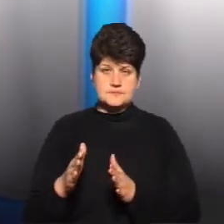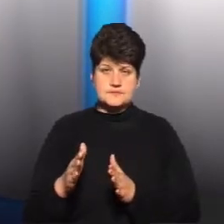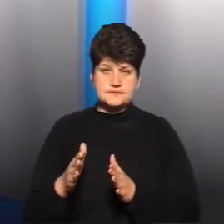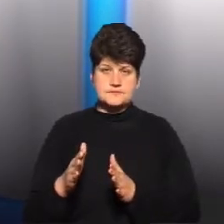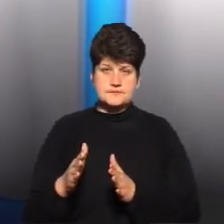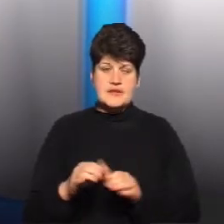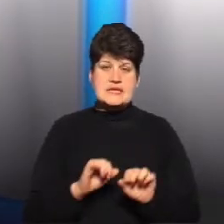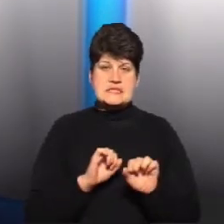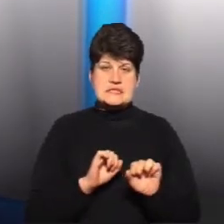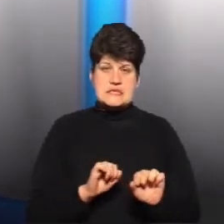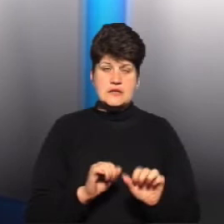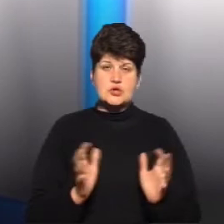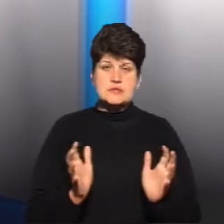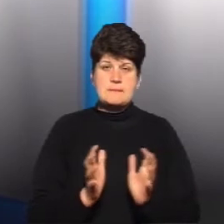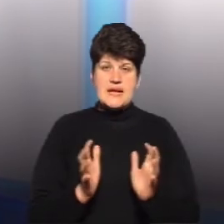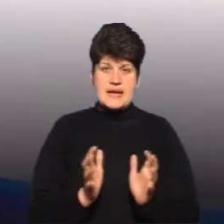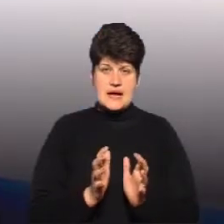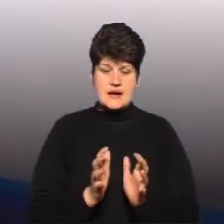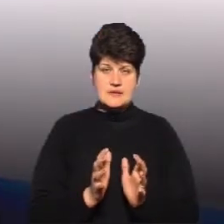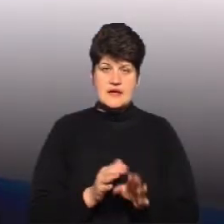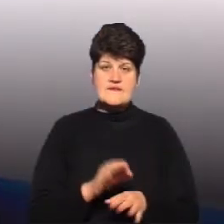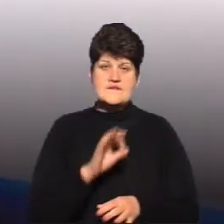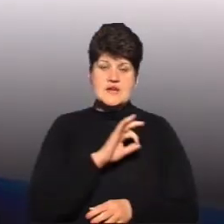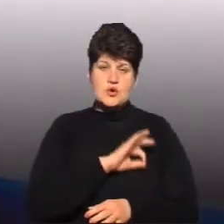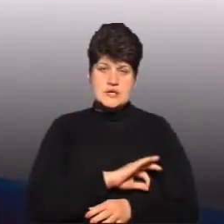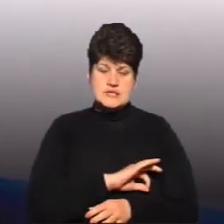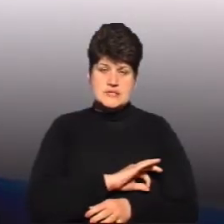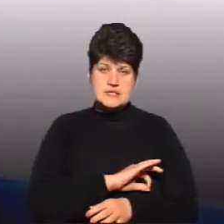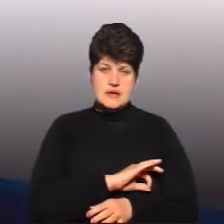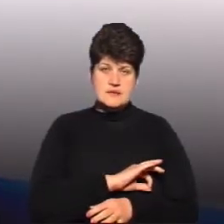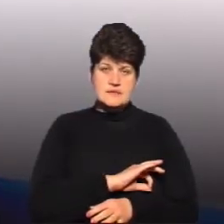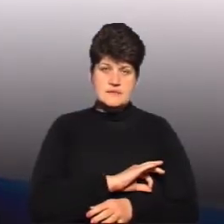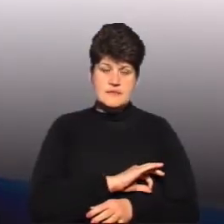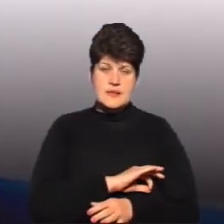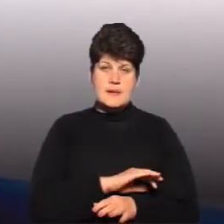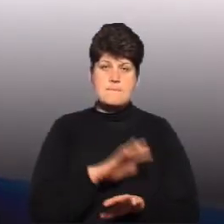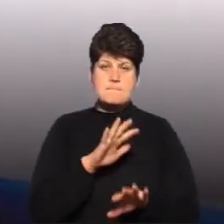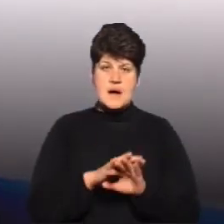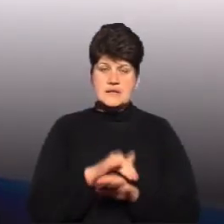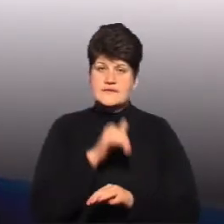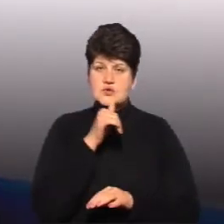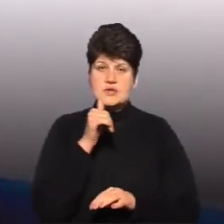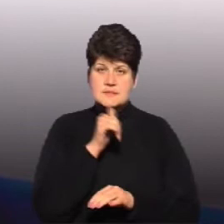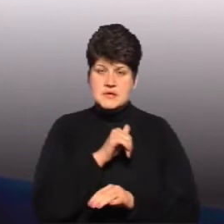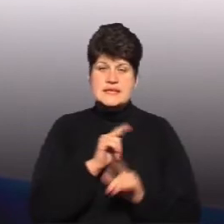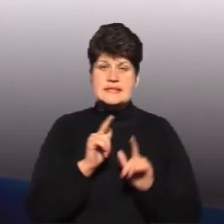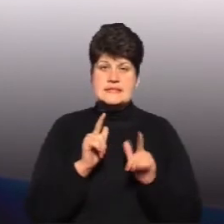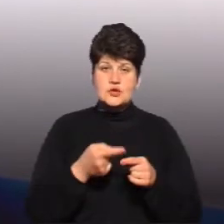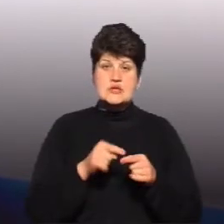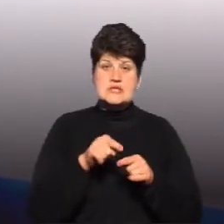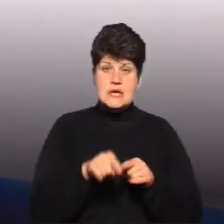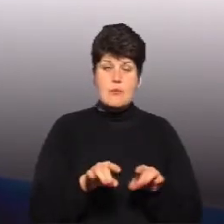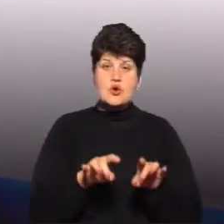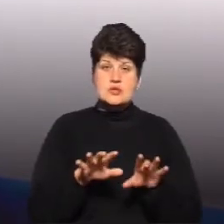захисту, зберігання, використання та банківської таємниці. І згідно цієї постанови,